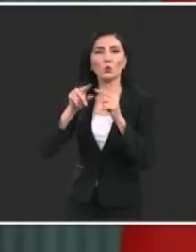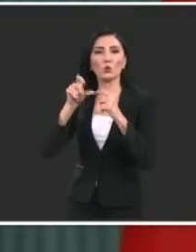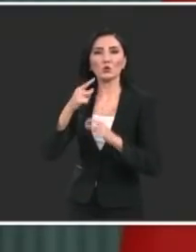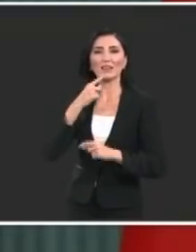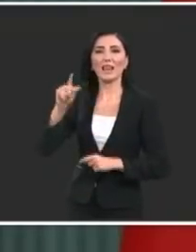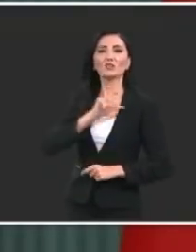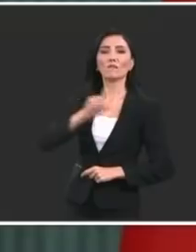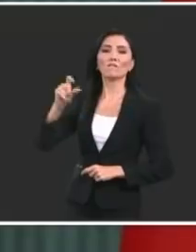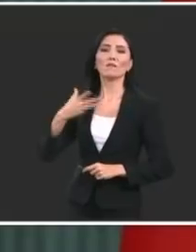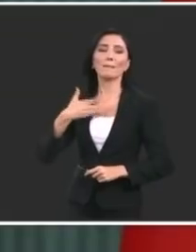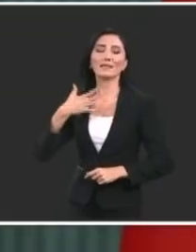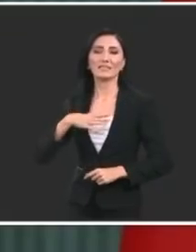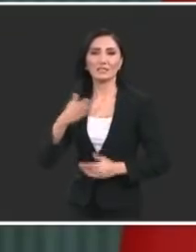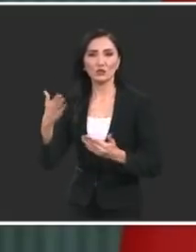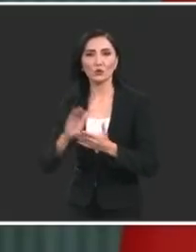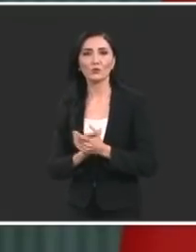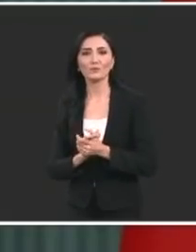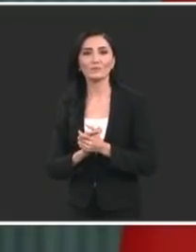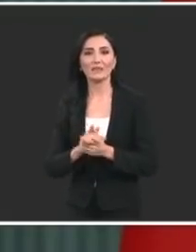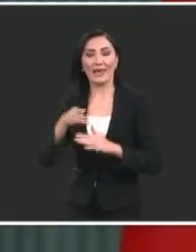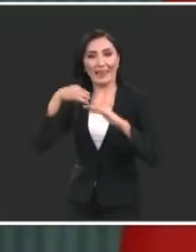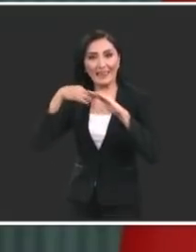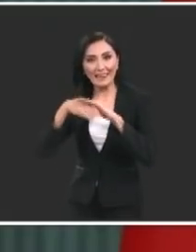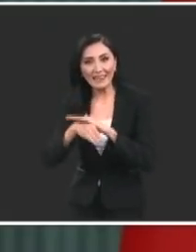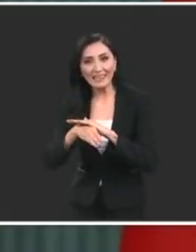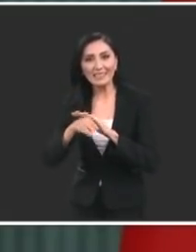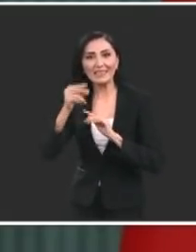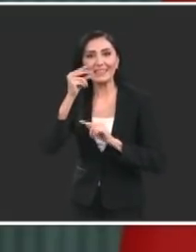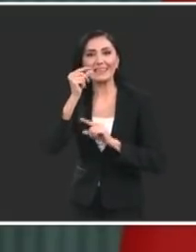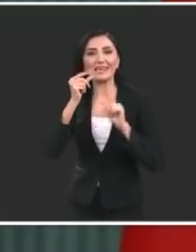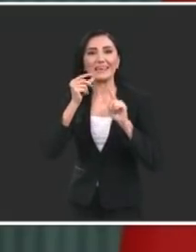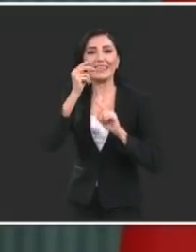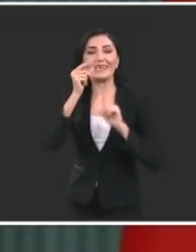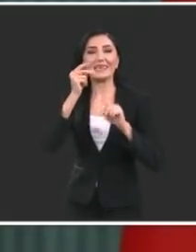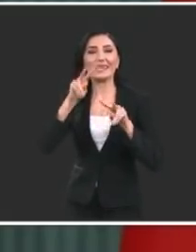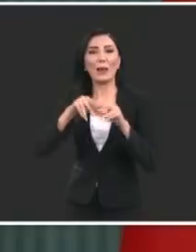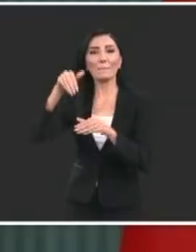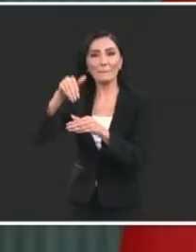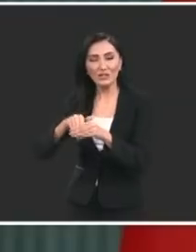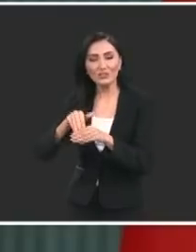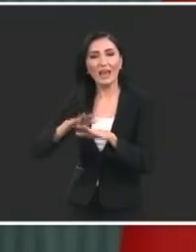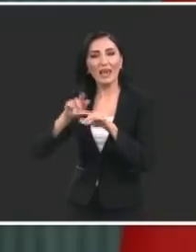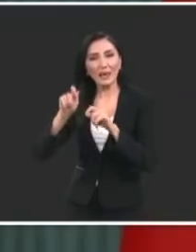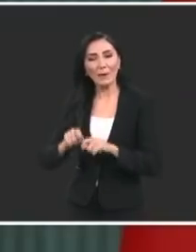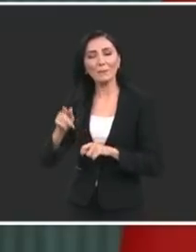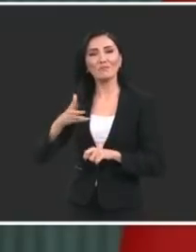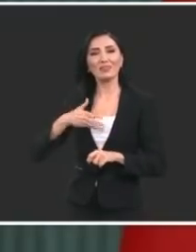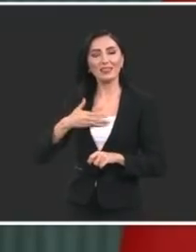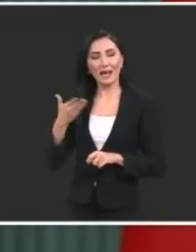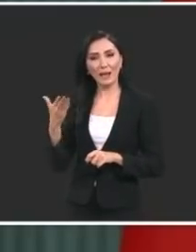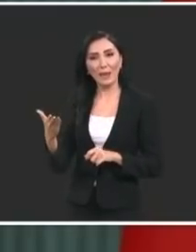cevap vermek istiyor eve girdim ilim Meclisine eyledim kıldım